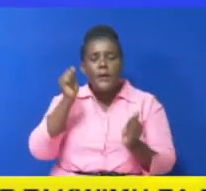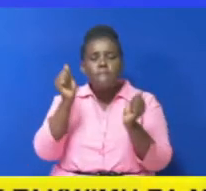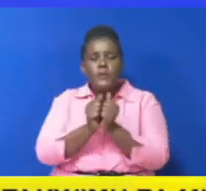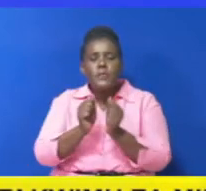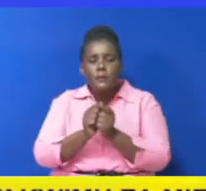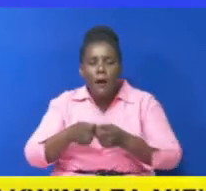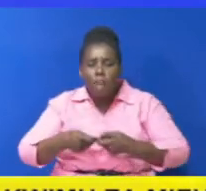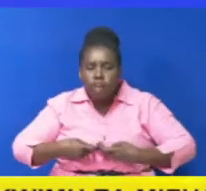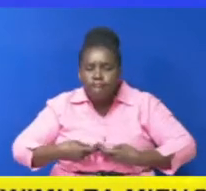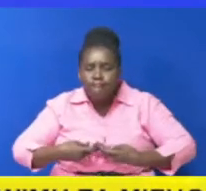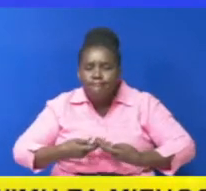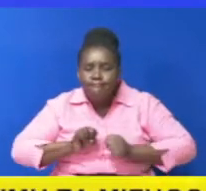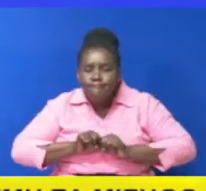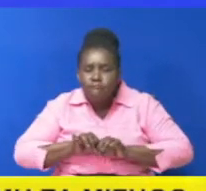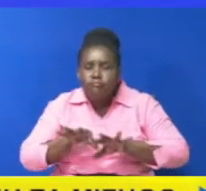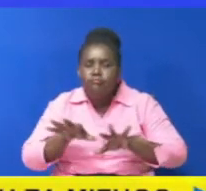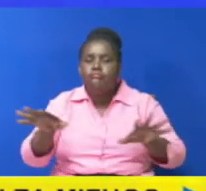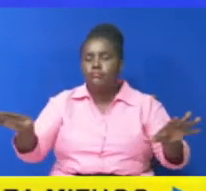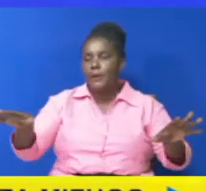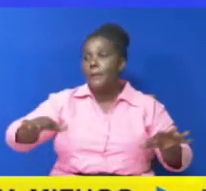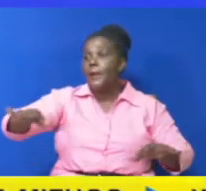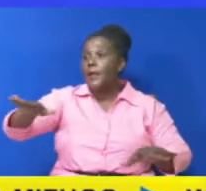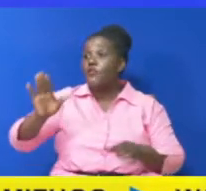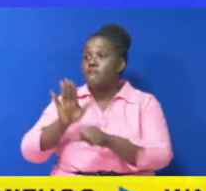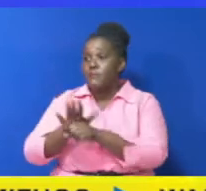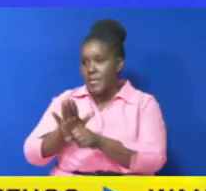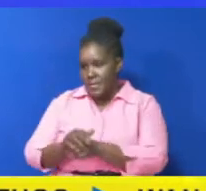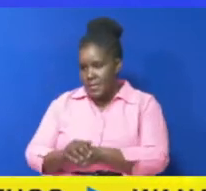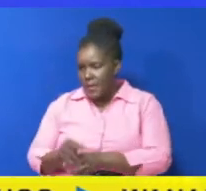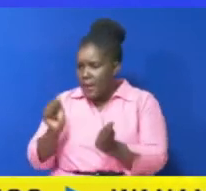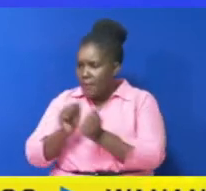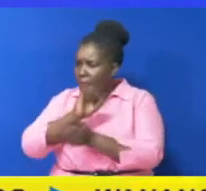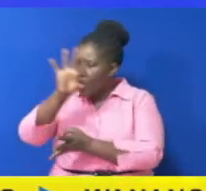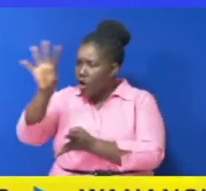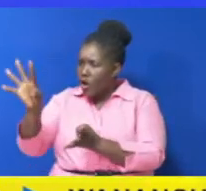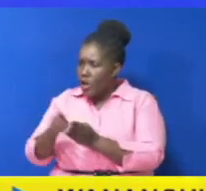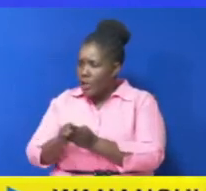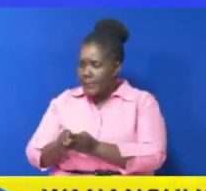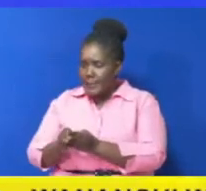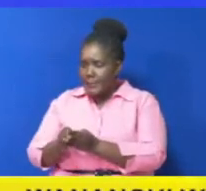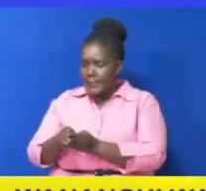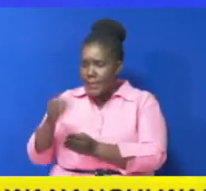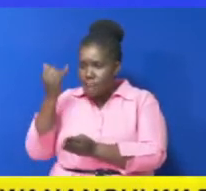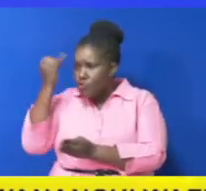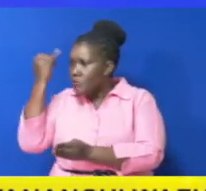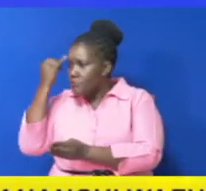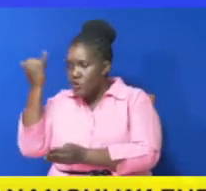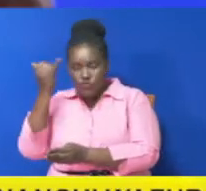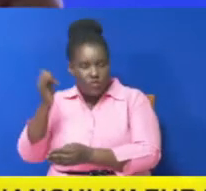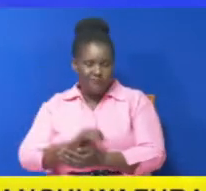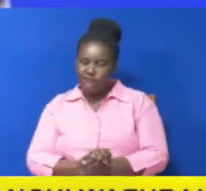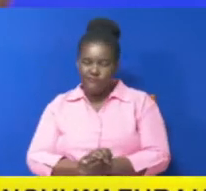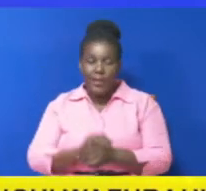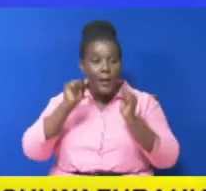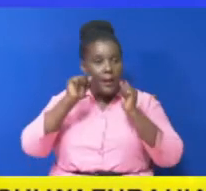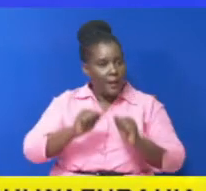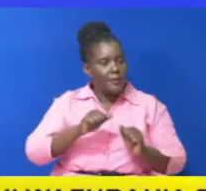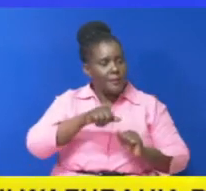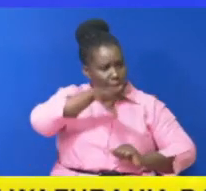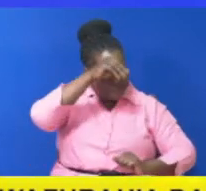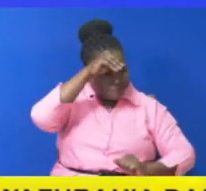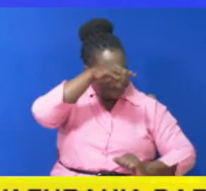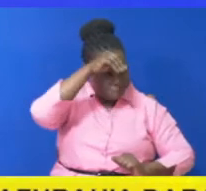Haya mambo si ya kuhisi. Ni lazima upate elimu juu ya jambo hili, ndipo unaweza kufanikiwa